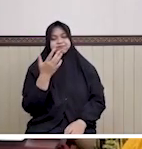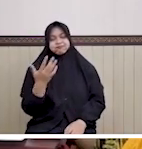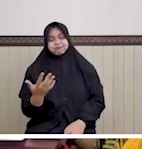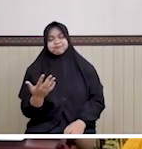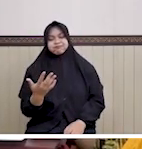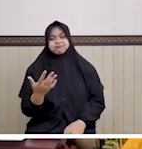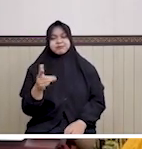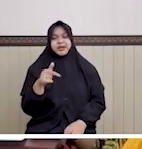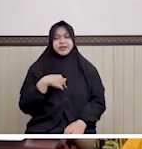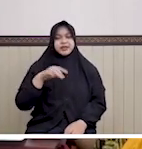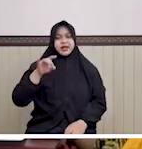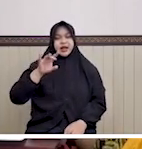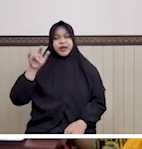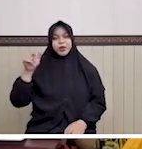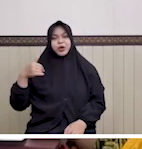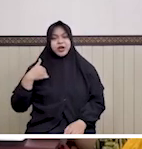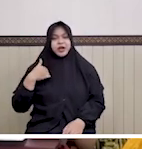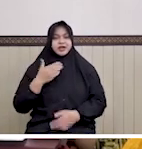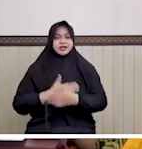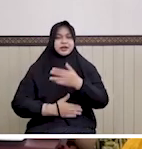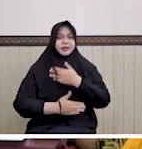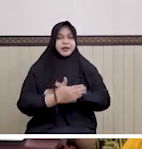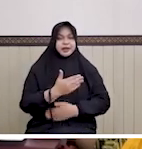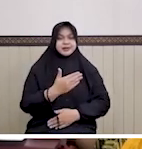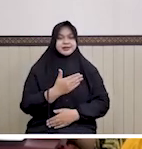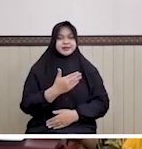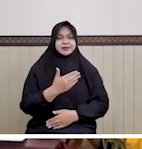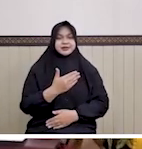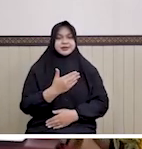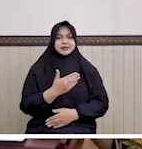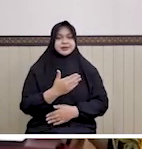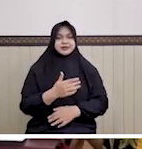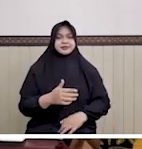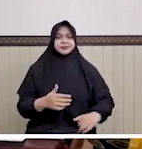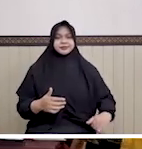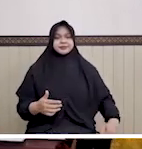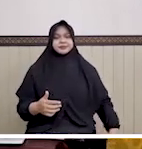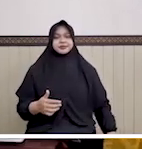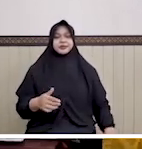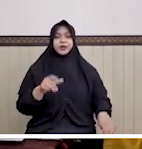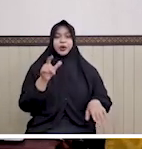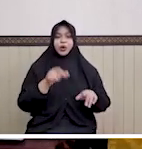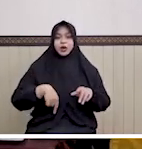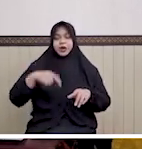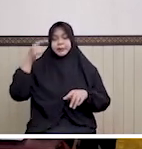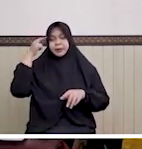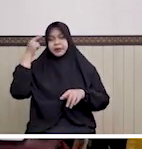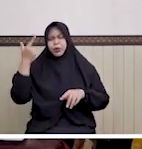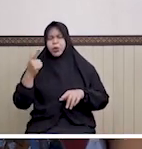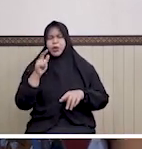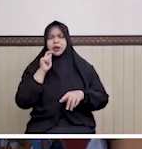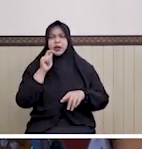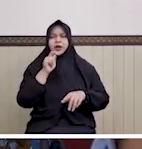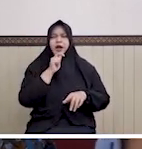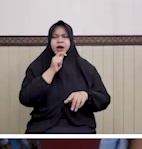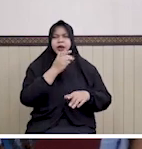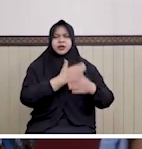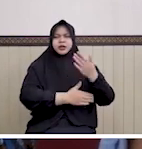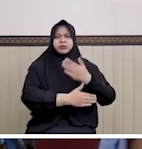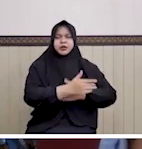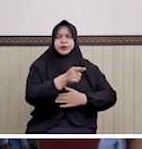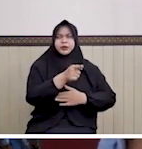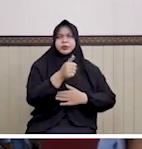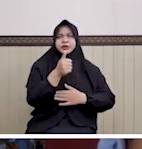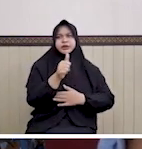itu ada juga disabilitas yang orang menganggap bahwa Oh ternyata disabilitas itu